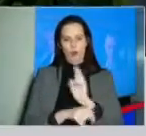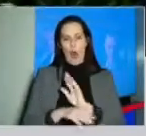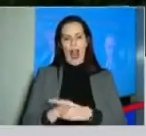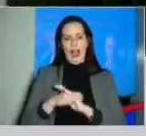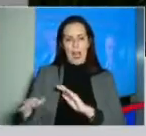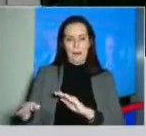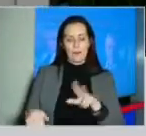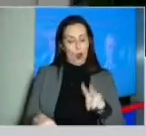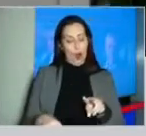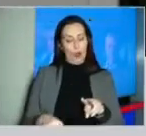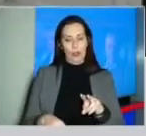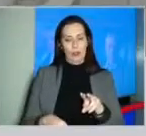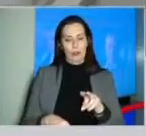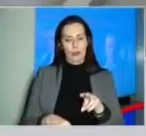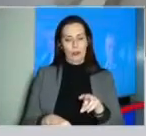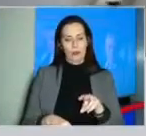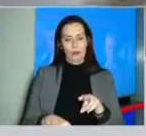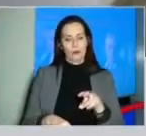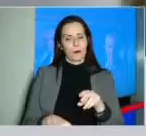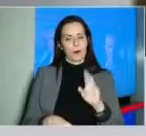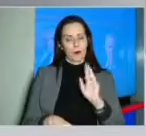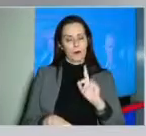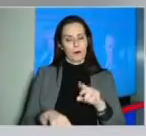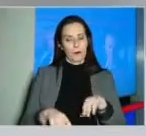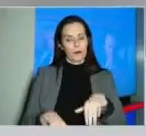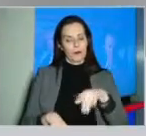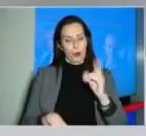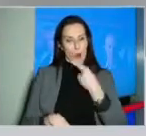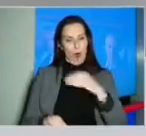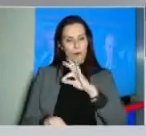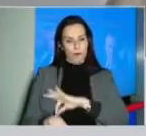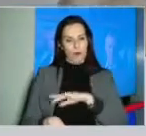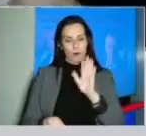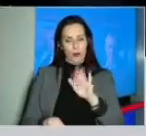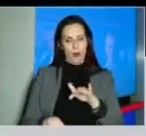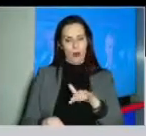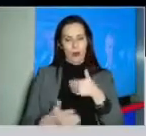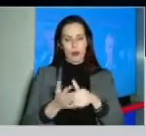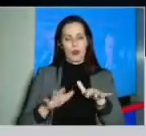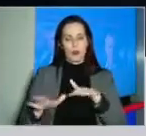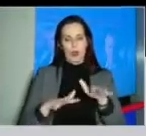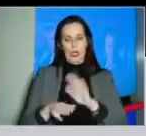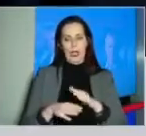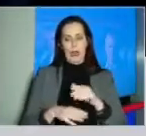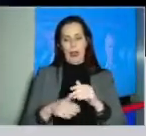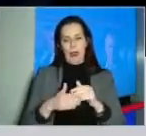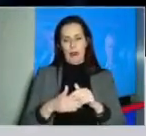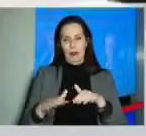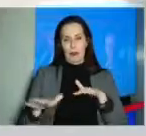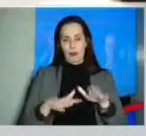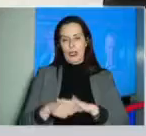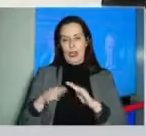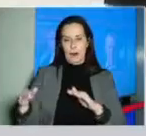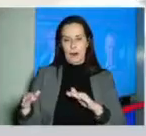זה יכול להבטיח בחירה גבוהה לכולם וטובה, וגם להבטיח את ממשלת המחנה הלאומי, ממשלת